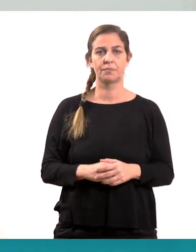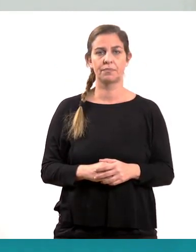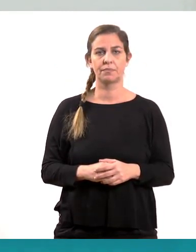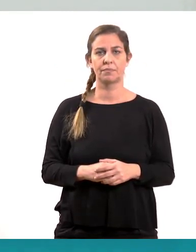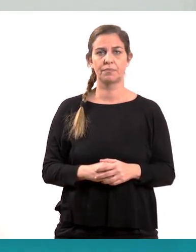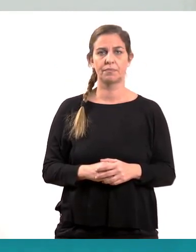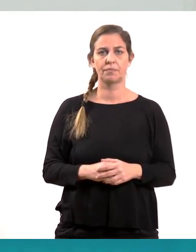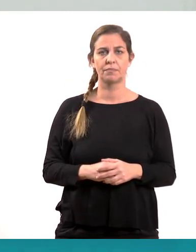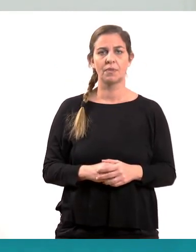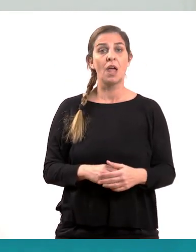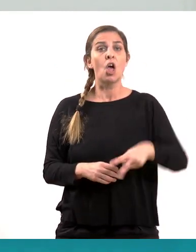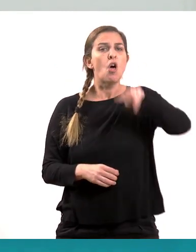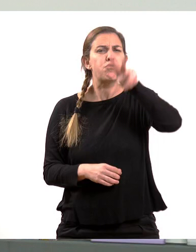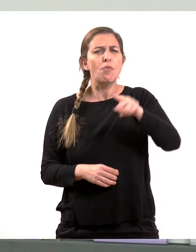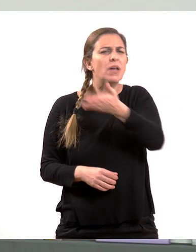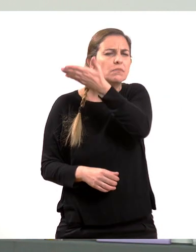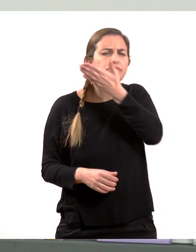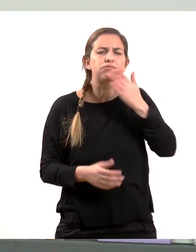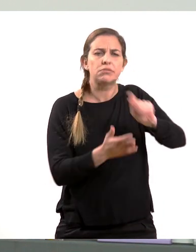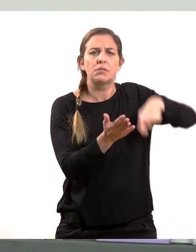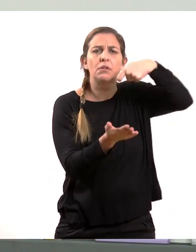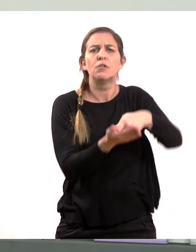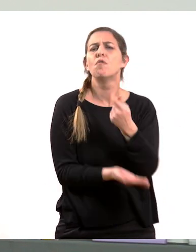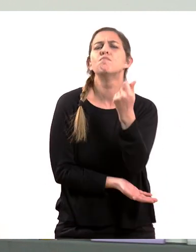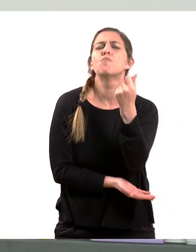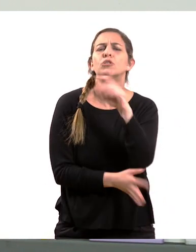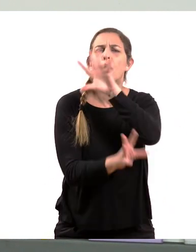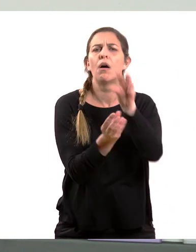Πόσα χρήματα έδωσε και τις δύο μέρες μαζί?